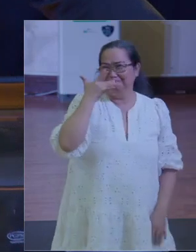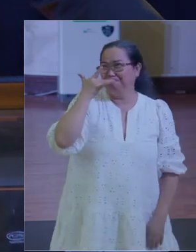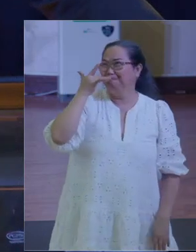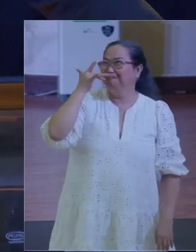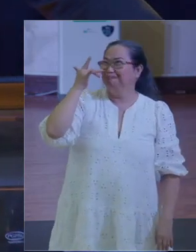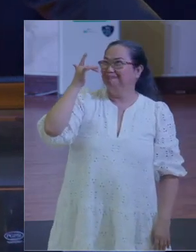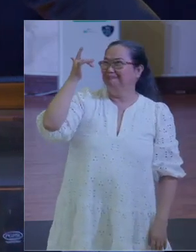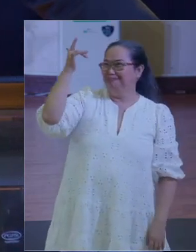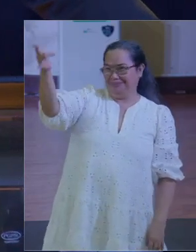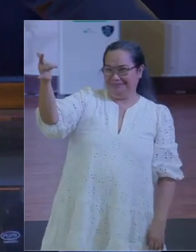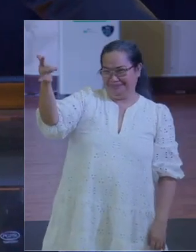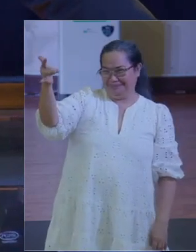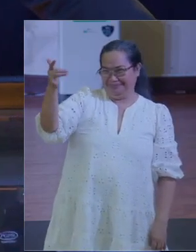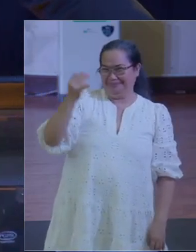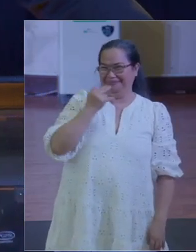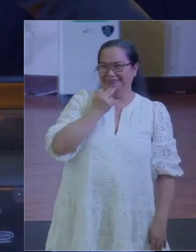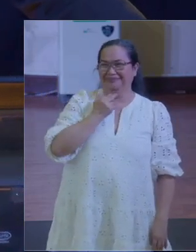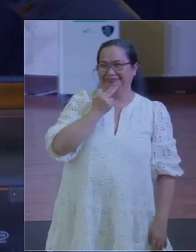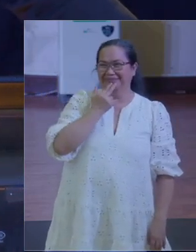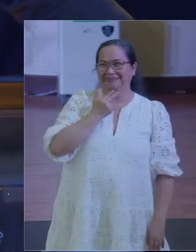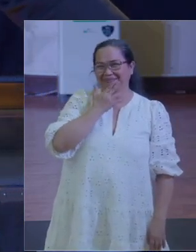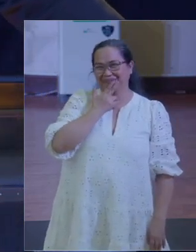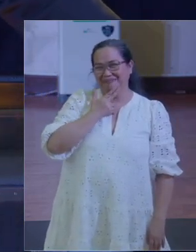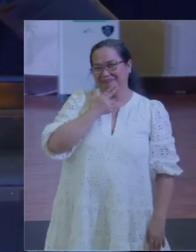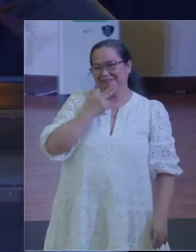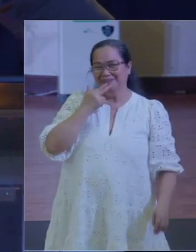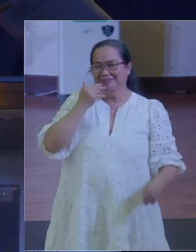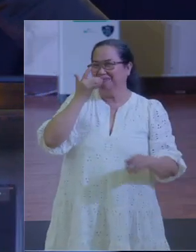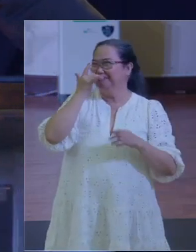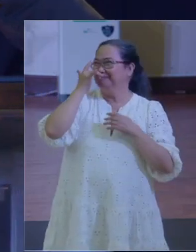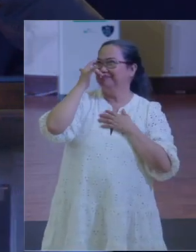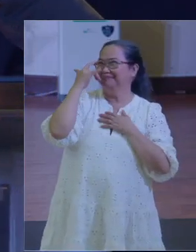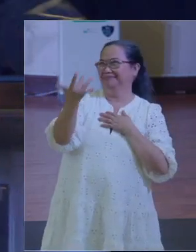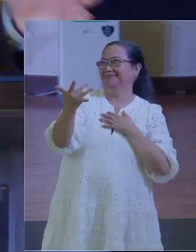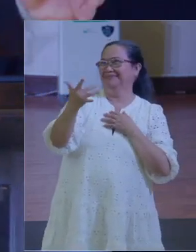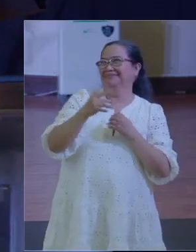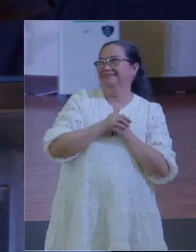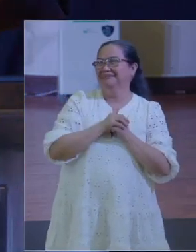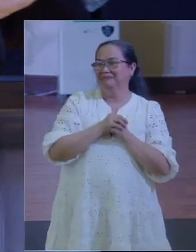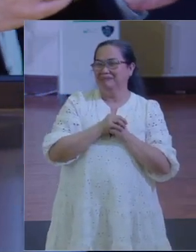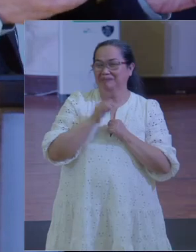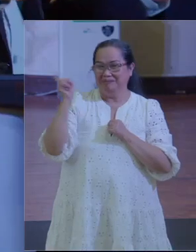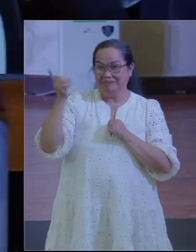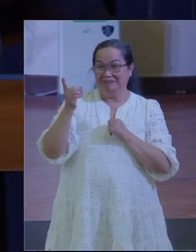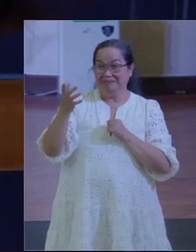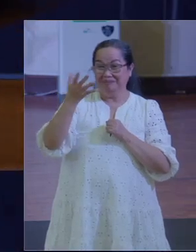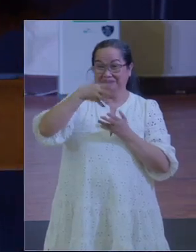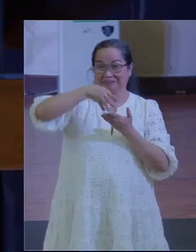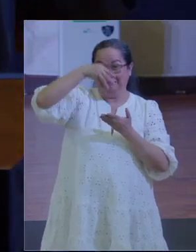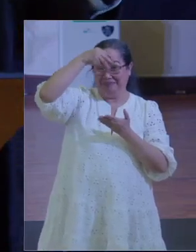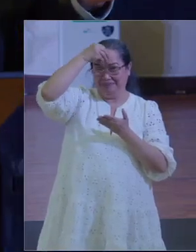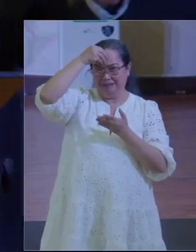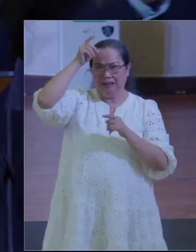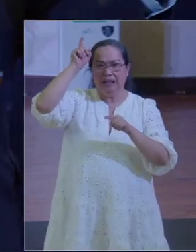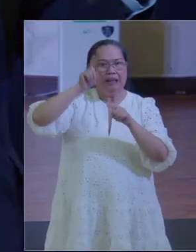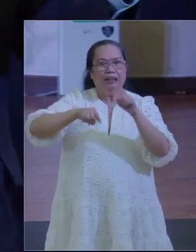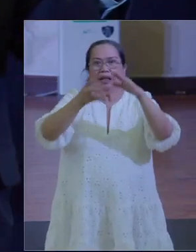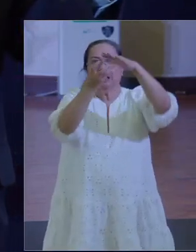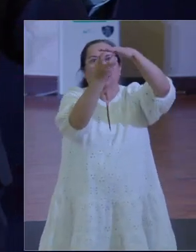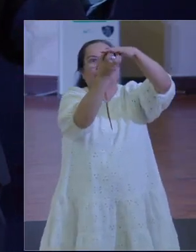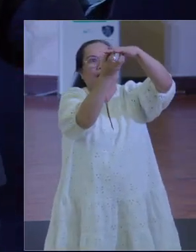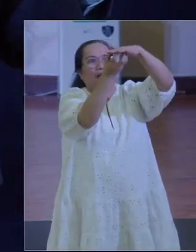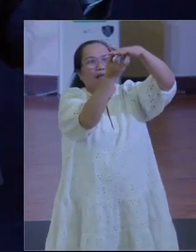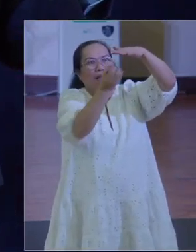nung atis na yan. Ang tamis-tamis po. At natuto na rin kami, hindi mo pwedeng kuhanin siya